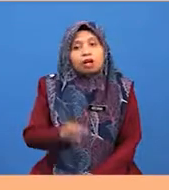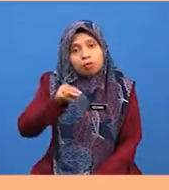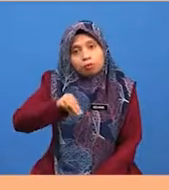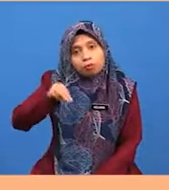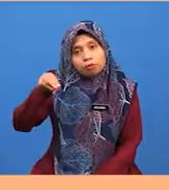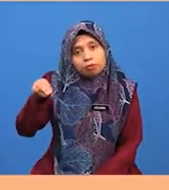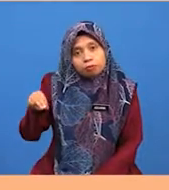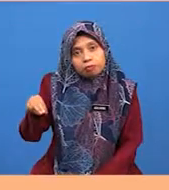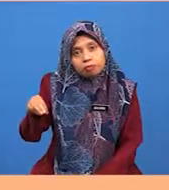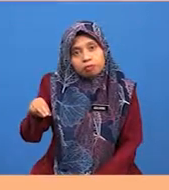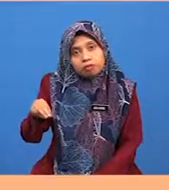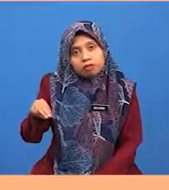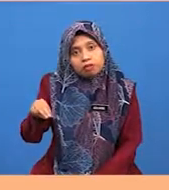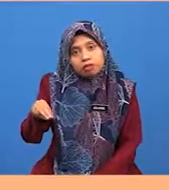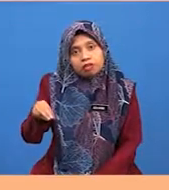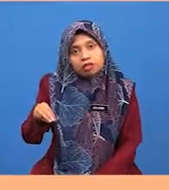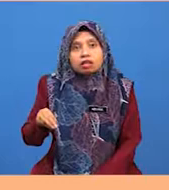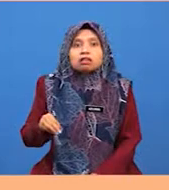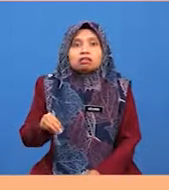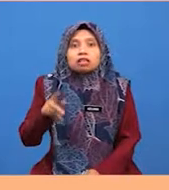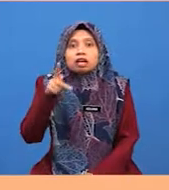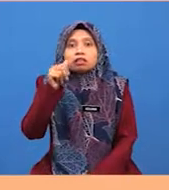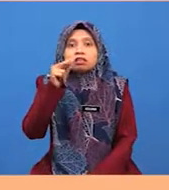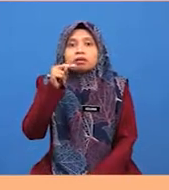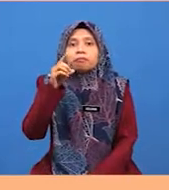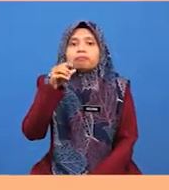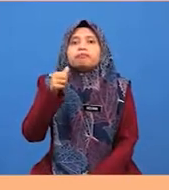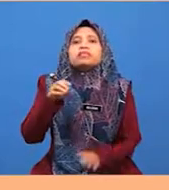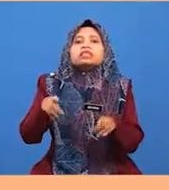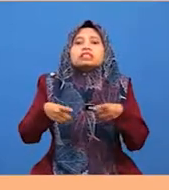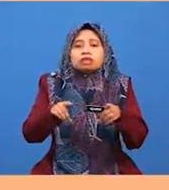Murid-murid, Tana sedang buat apa?